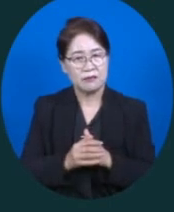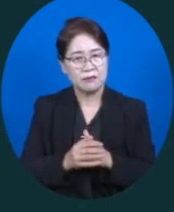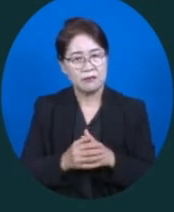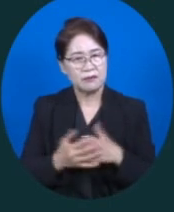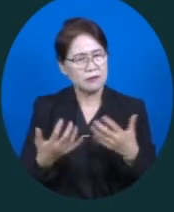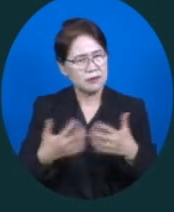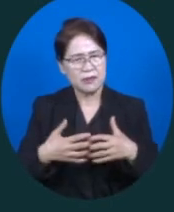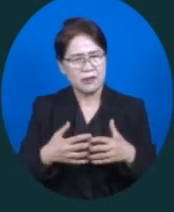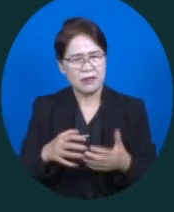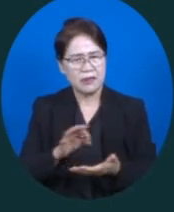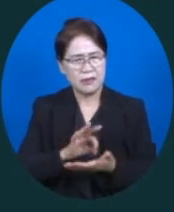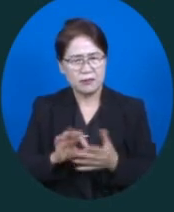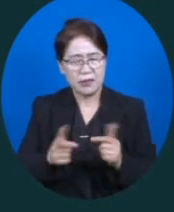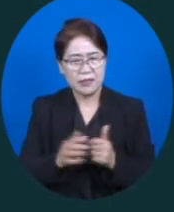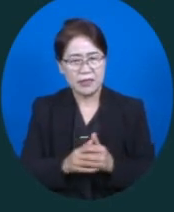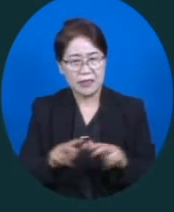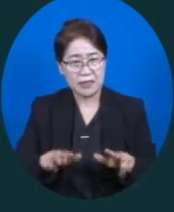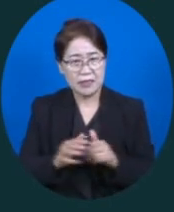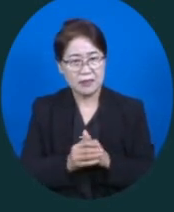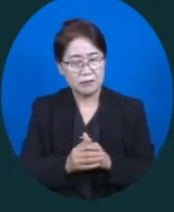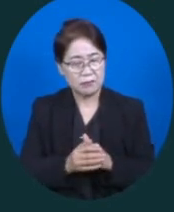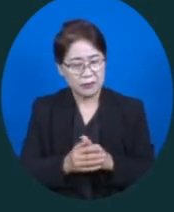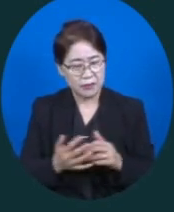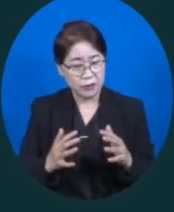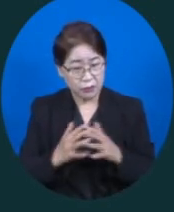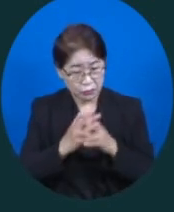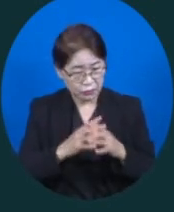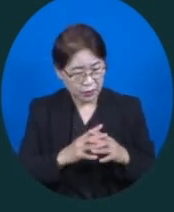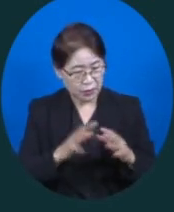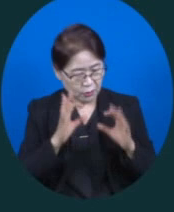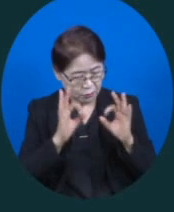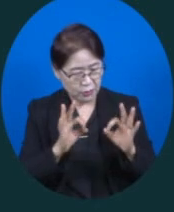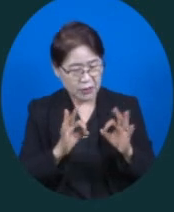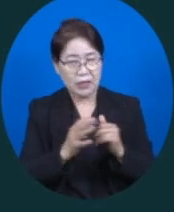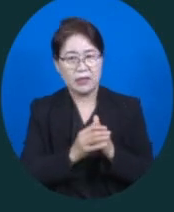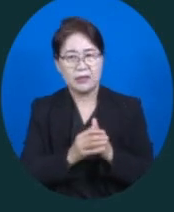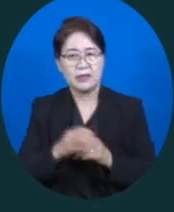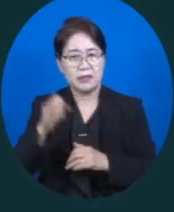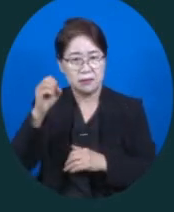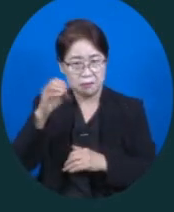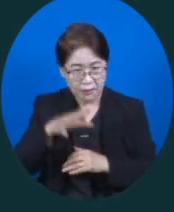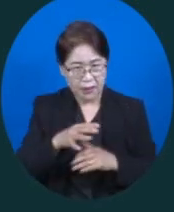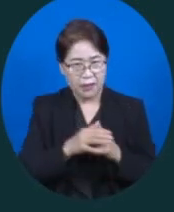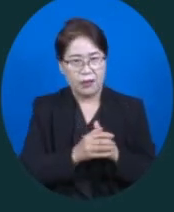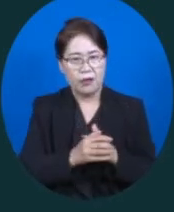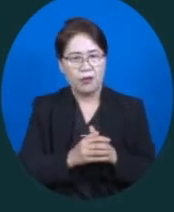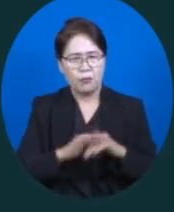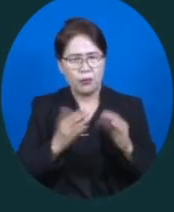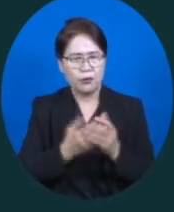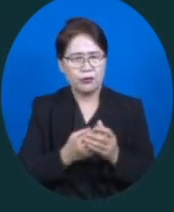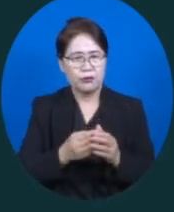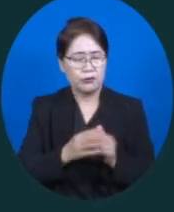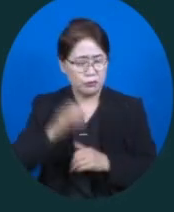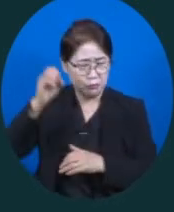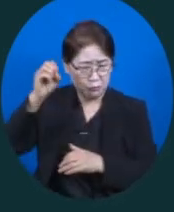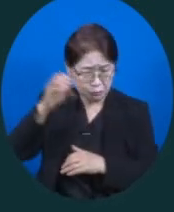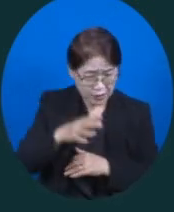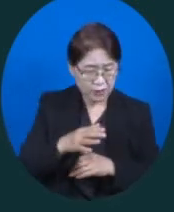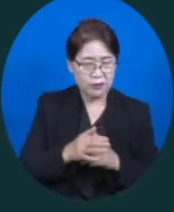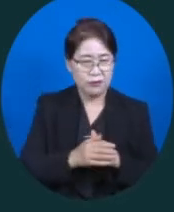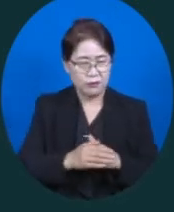기구를 사용하지 않아요 지금 현장에 가보니까 저런 기구를 써요 다 레이저로 되어 있어요 그러니까 레이저로